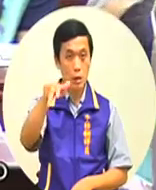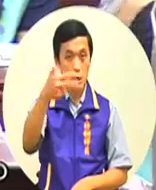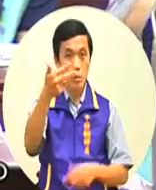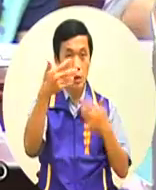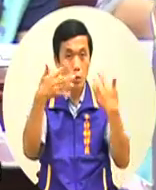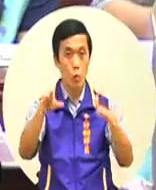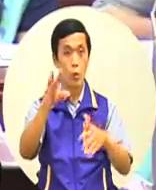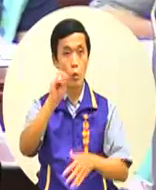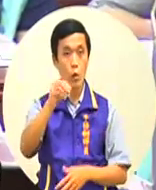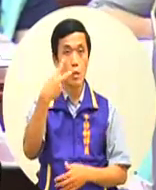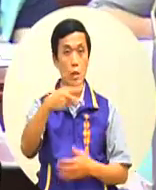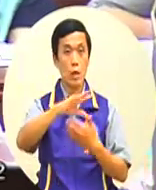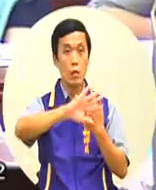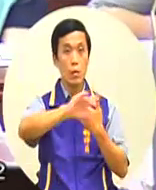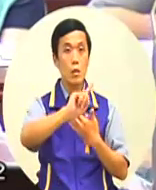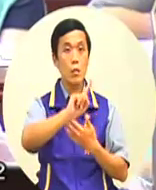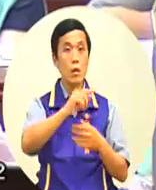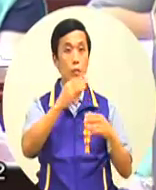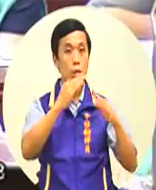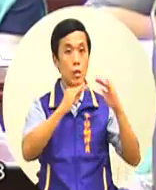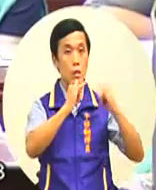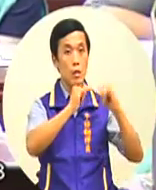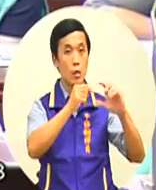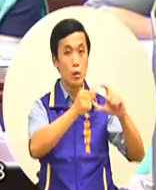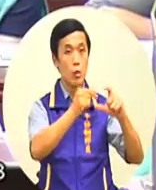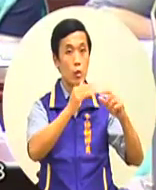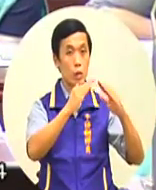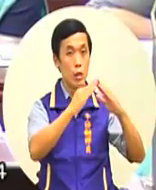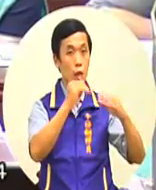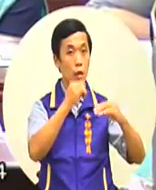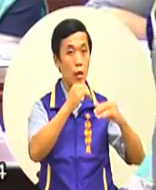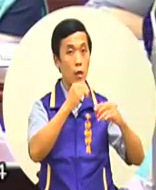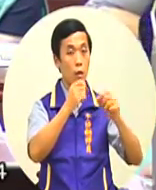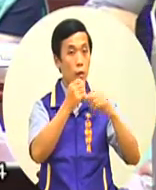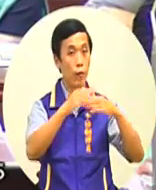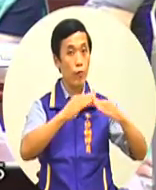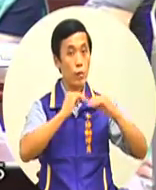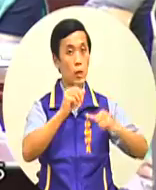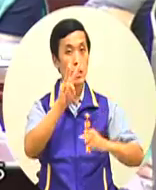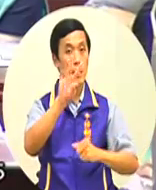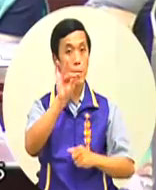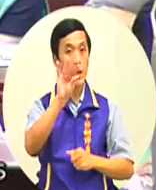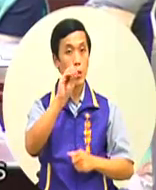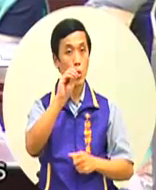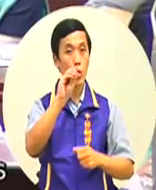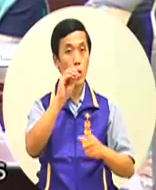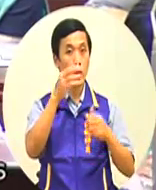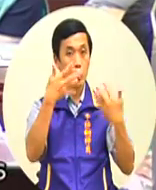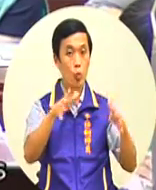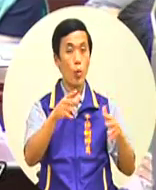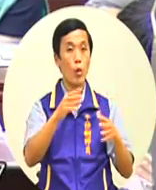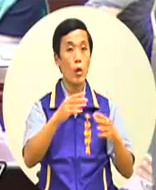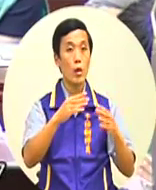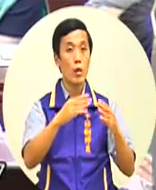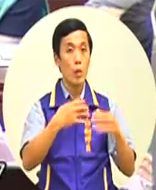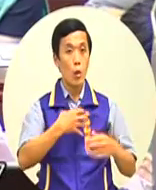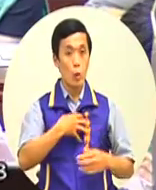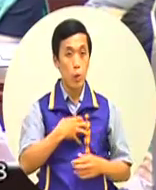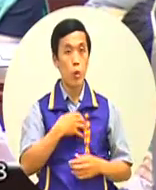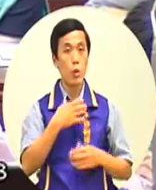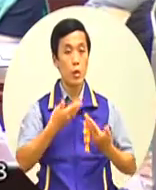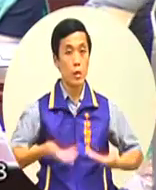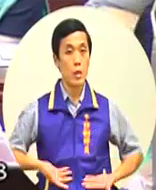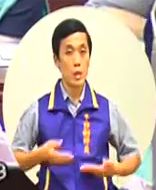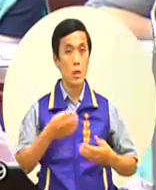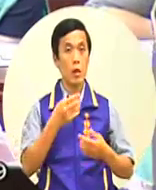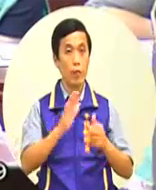1700多万，然后另外还有社区居家复健300多万，喘息服务也是300多万，所以卫政的部分总共是